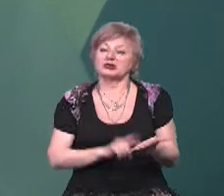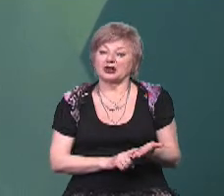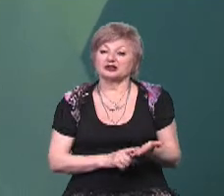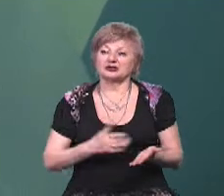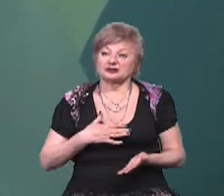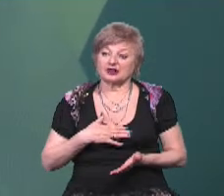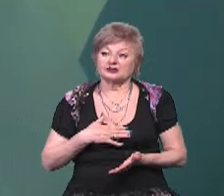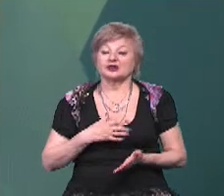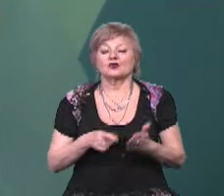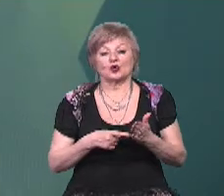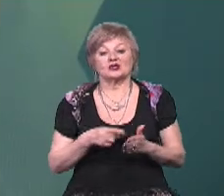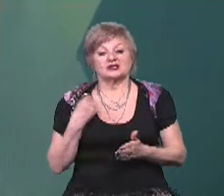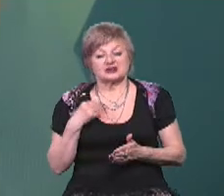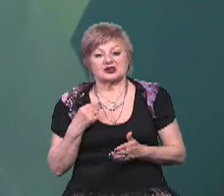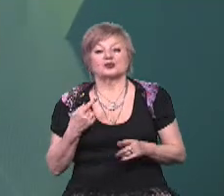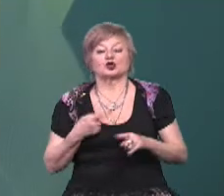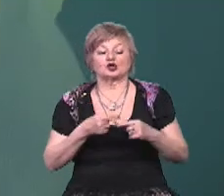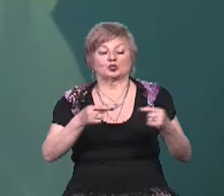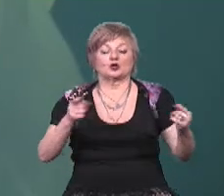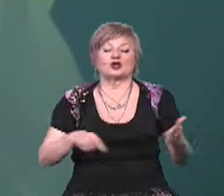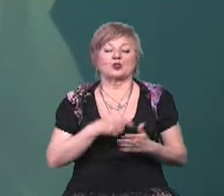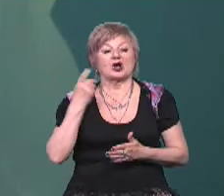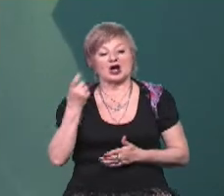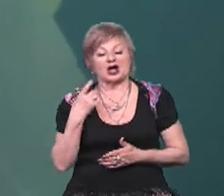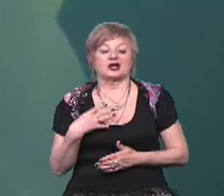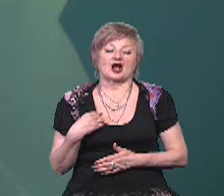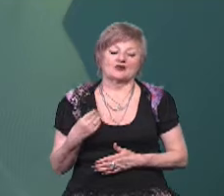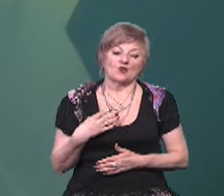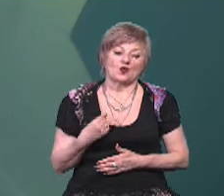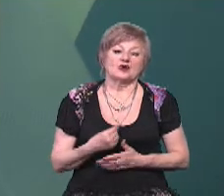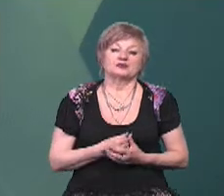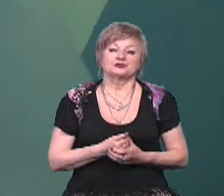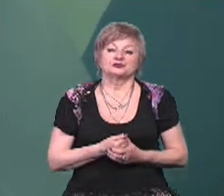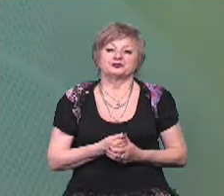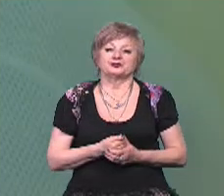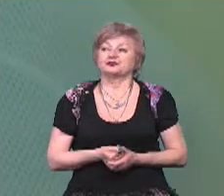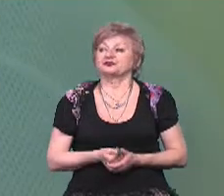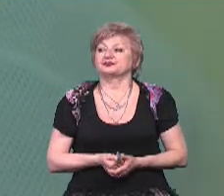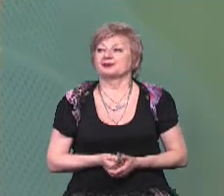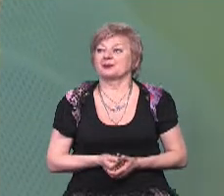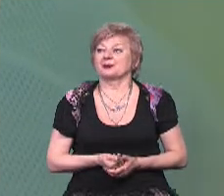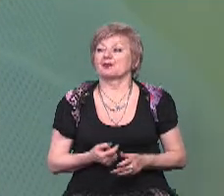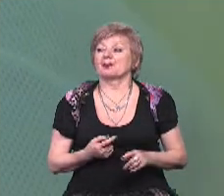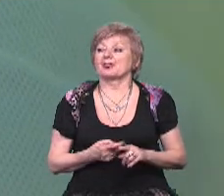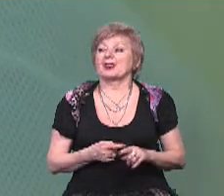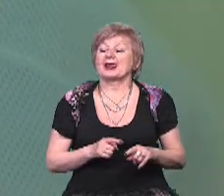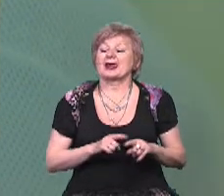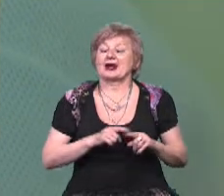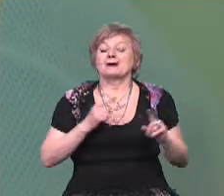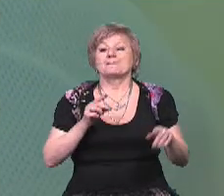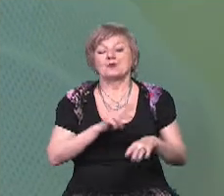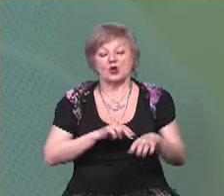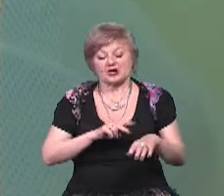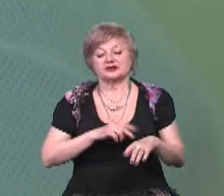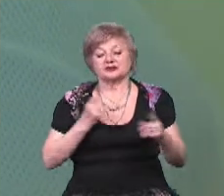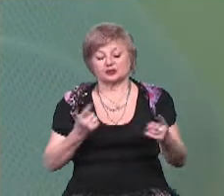як в нашого міста, так і знов-таки з інших міст, з Харкова, Львова, і патрульні складають, і звичайна